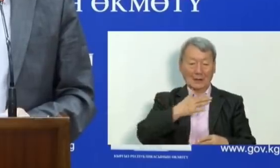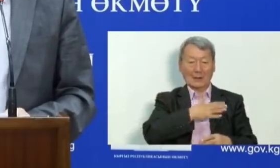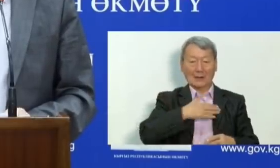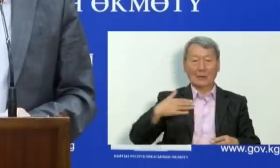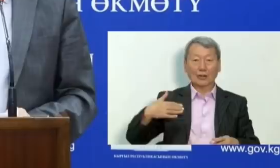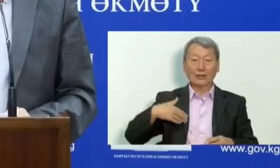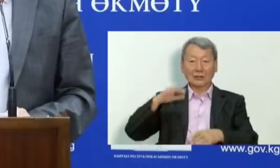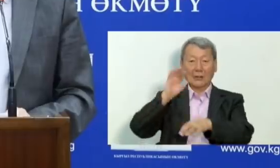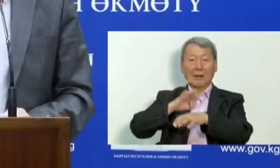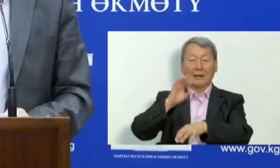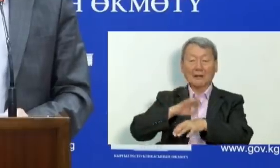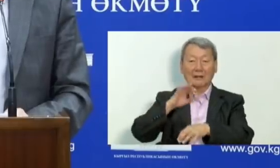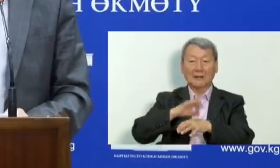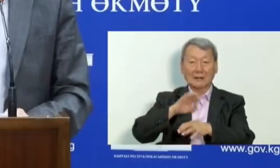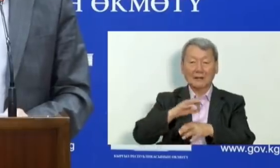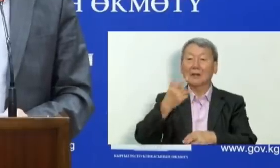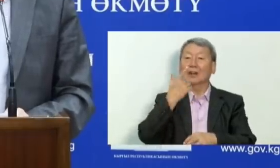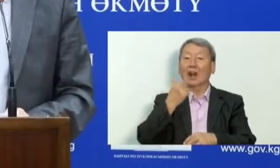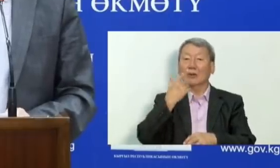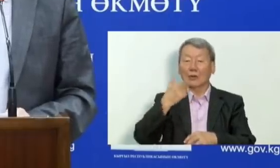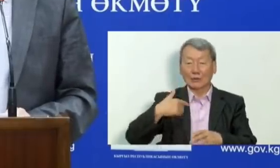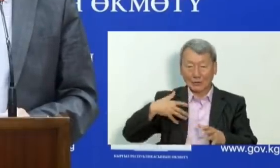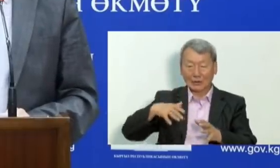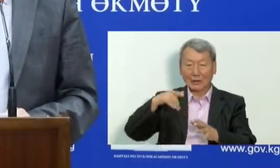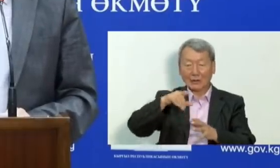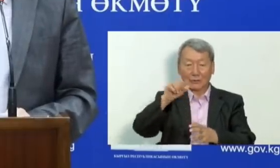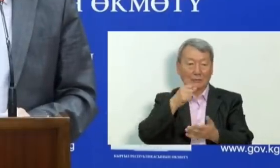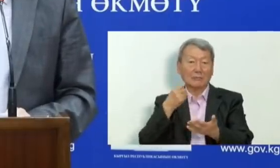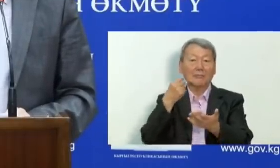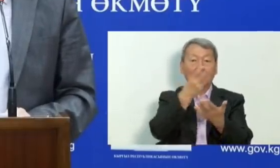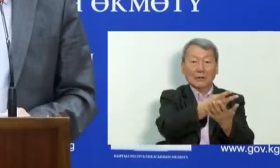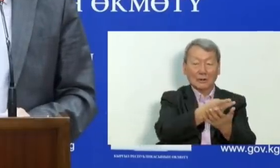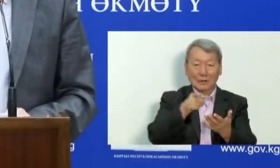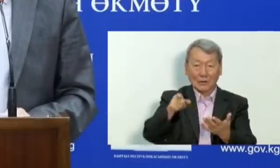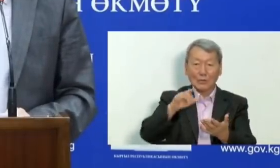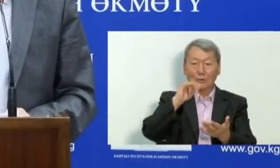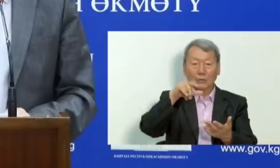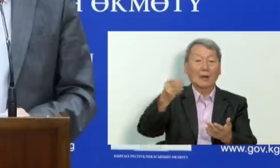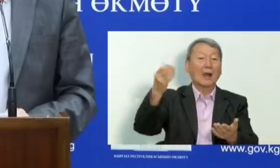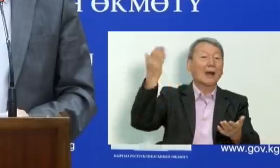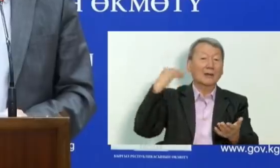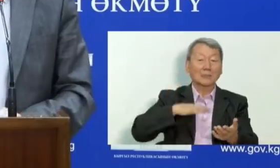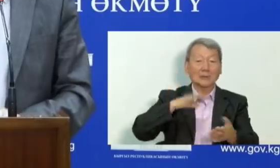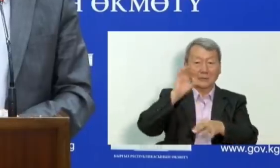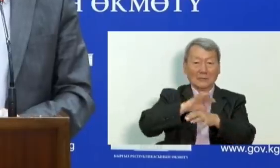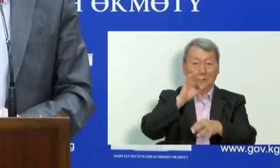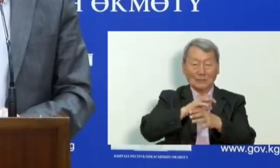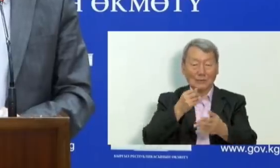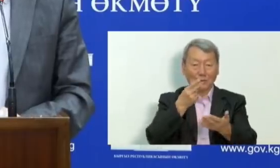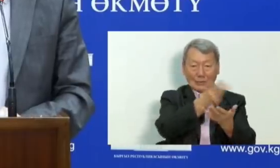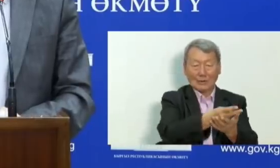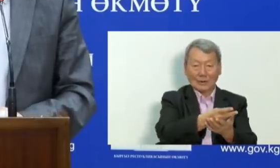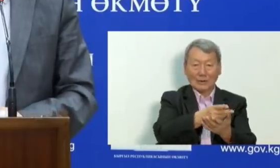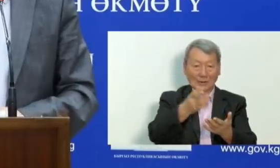гипертоническая болезнь деп, ошо кан басымы аябай бийик болуп, ошо диспансердик учетто турган экен, дайыма